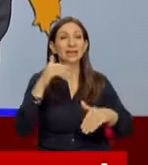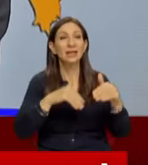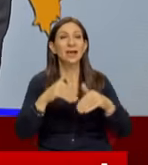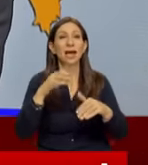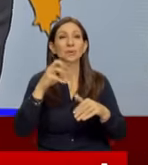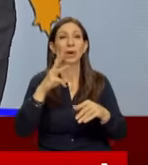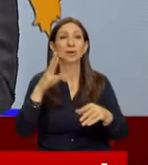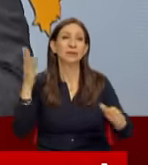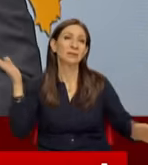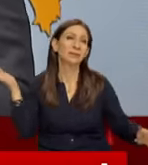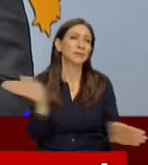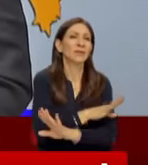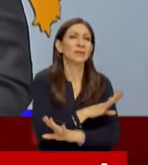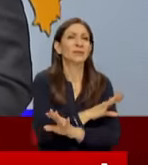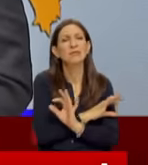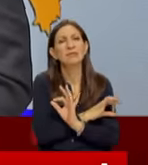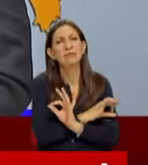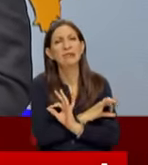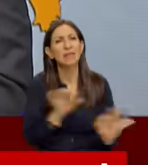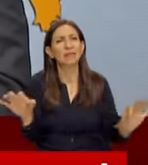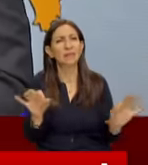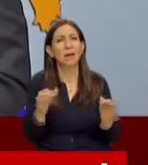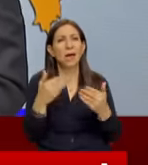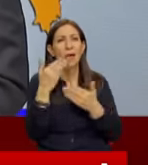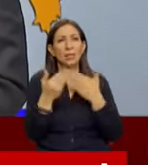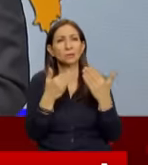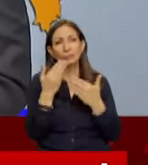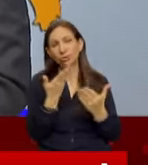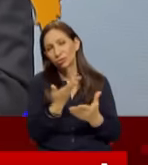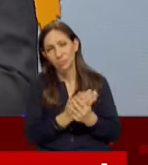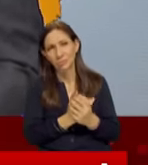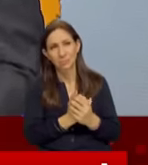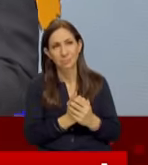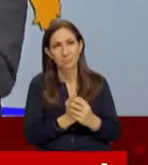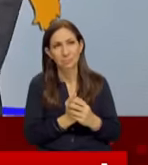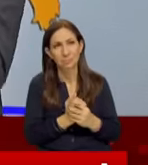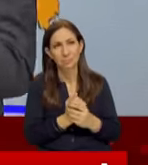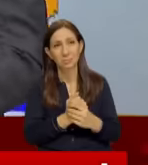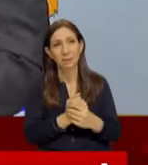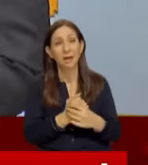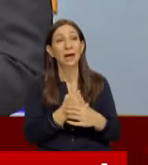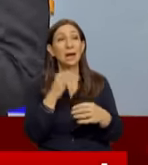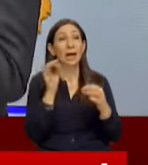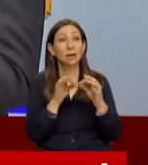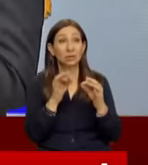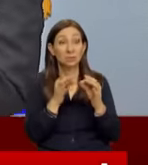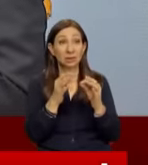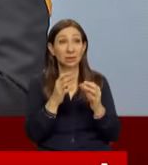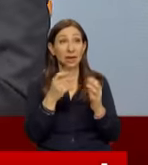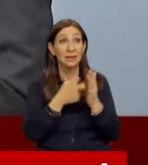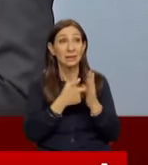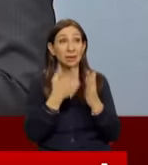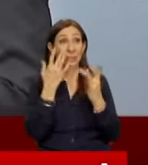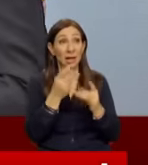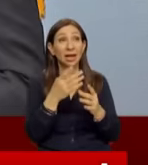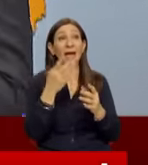Erdoğan'ı devirdi diye çok net bir şekilde Reuters abonelerine yaşanan seçim sonucunu bu şekilde paylaşmış. Ve The Economist, zaten adından da